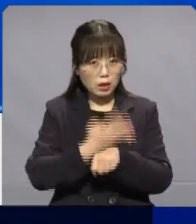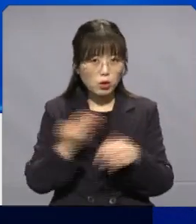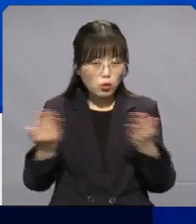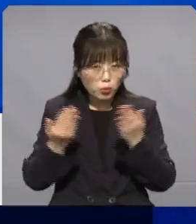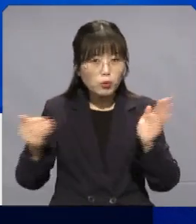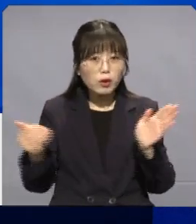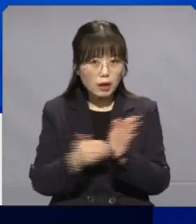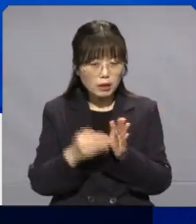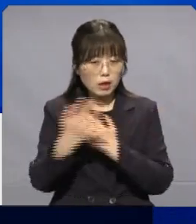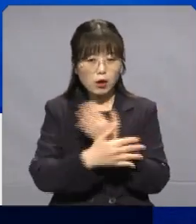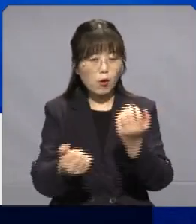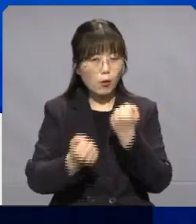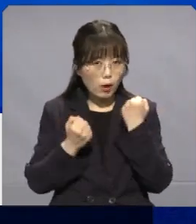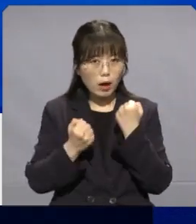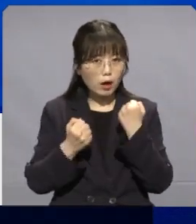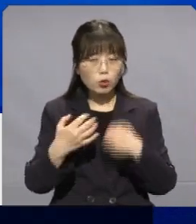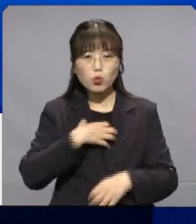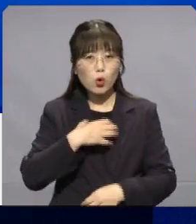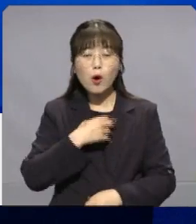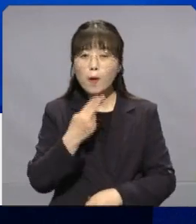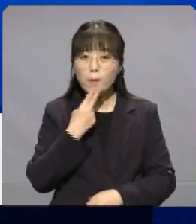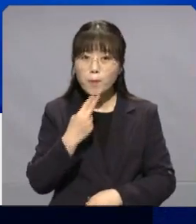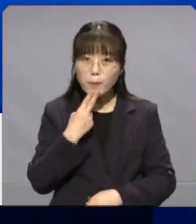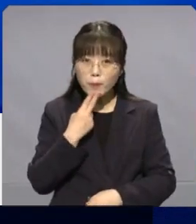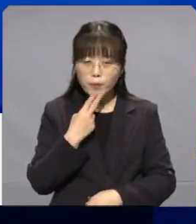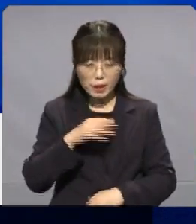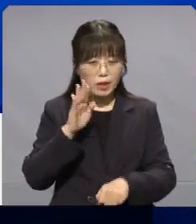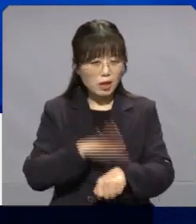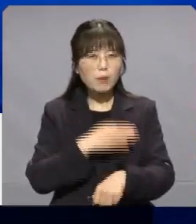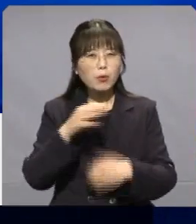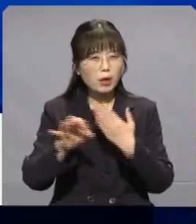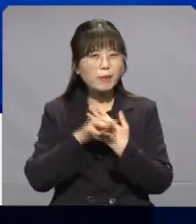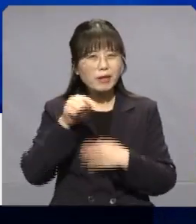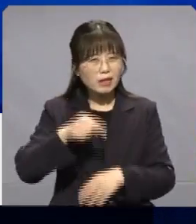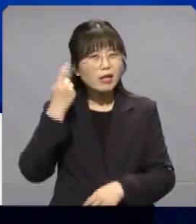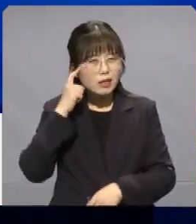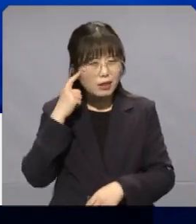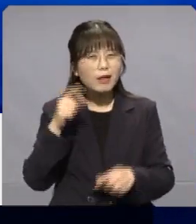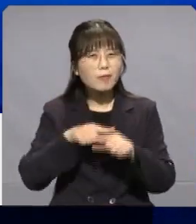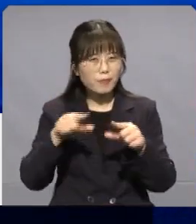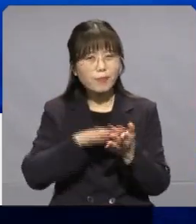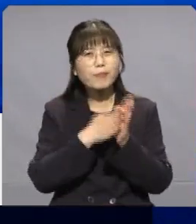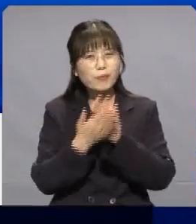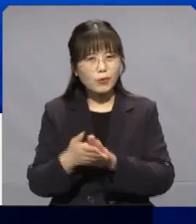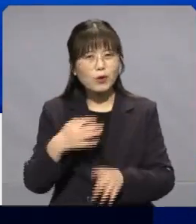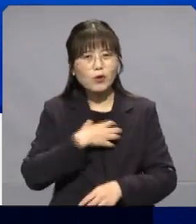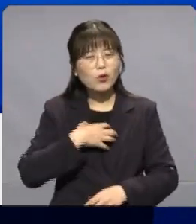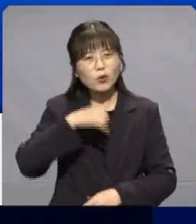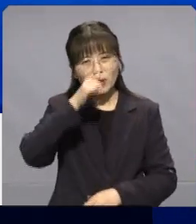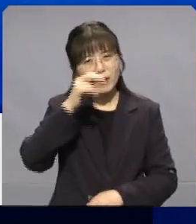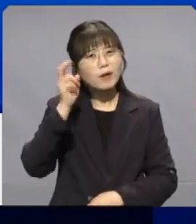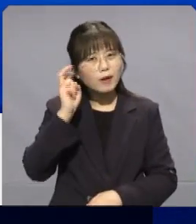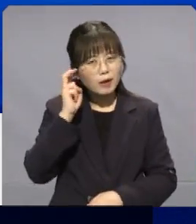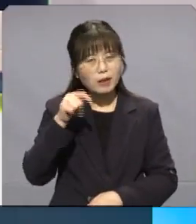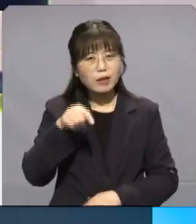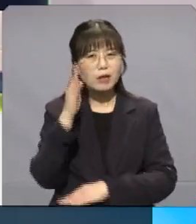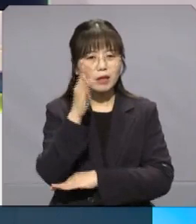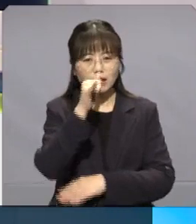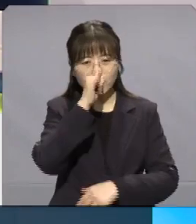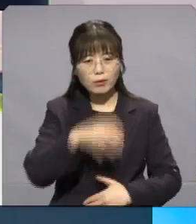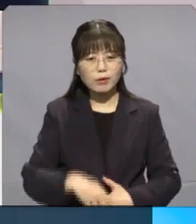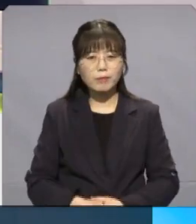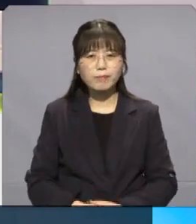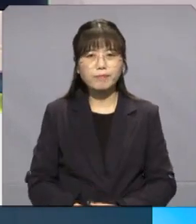근무까지는 건강에 해가 안 된다, 위험하지 않다. 잘못하면 이런 인식이 좀 보편화될 그런 우려도 있는 게 아니냐, 이런 얘기도 나오고